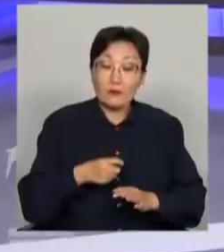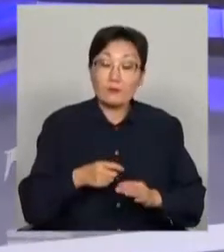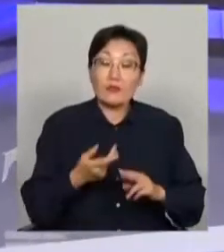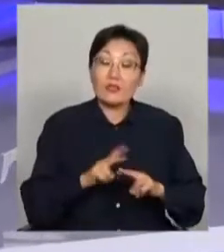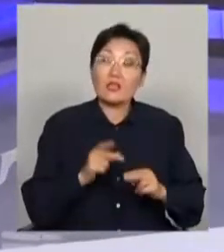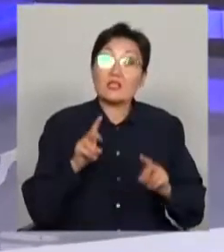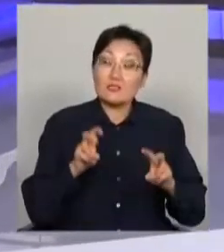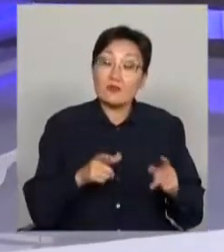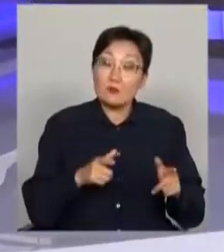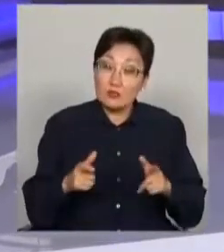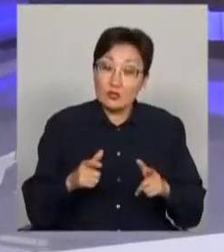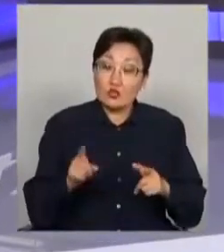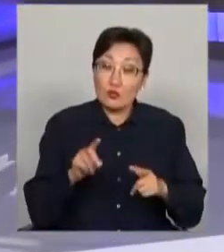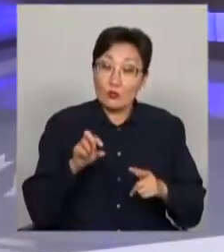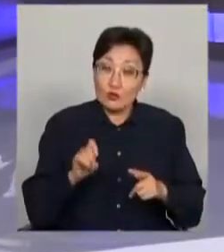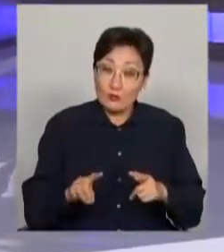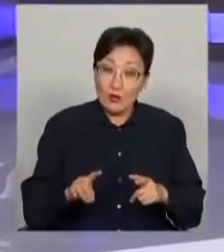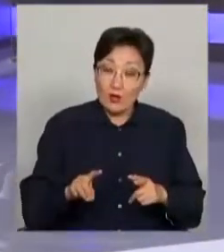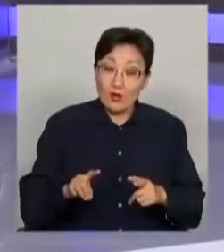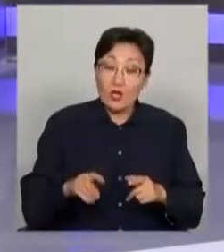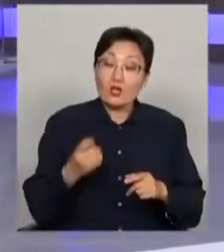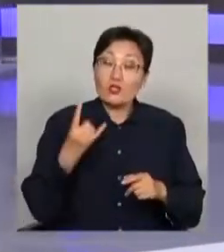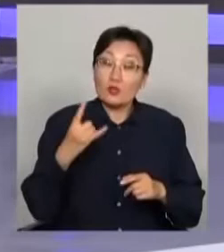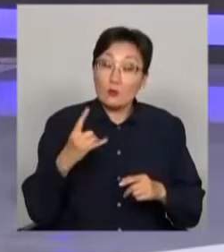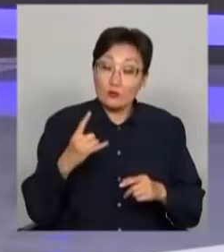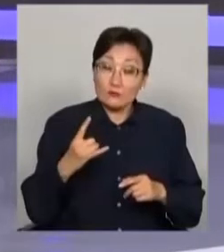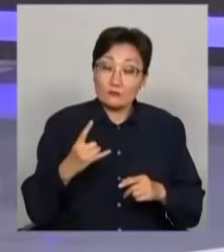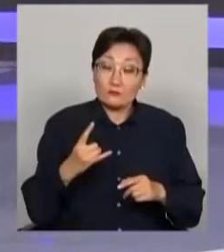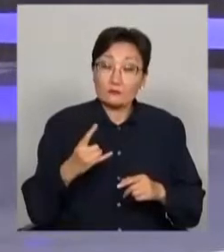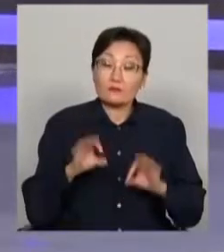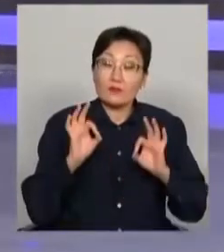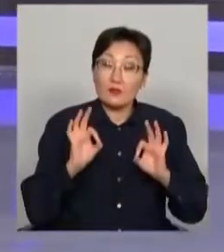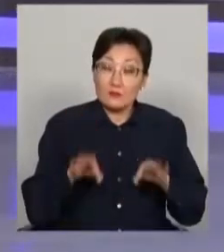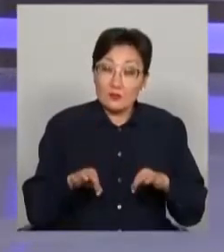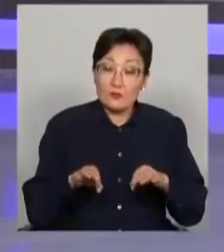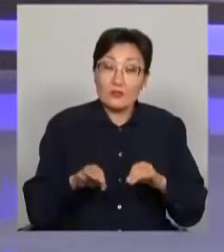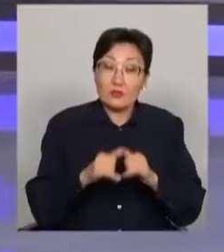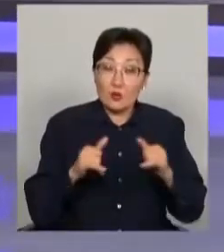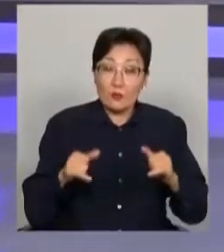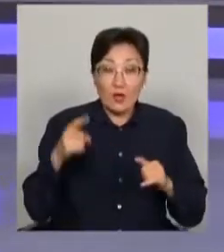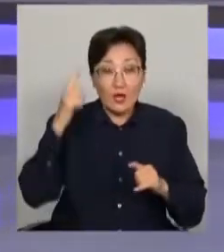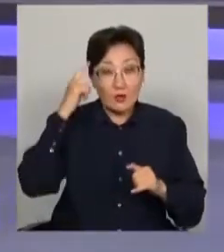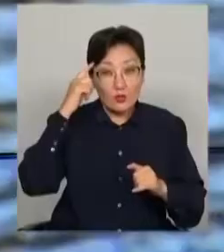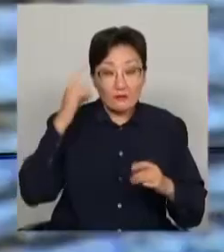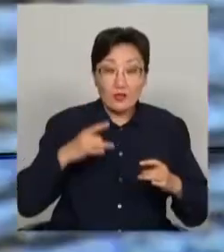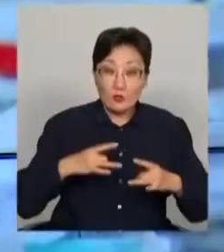подготовка. Для чего? Для того, чтобы ребенок правильно формировался, нервная трубка у